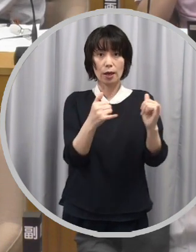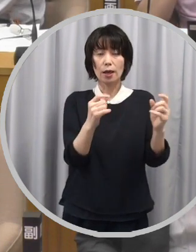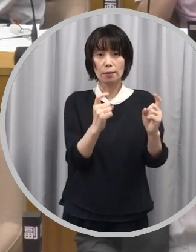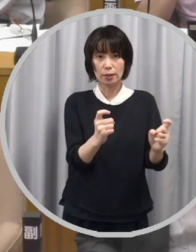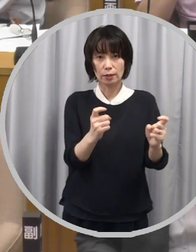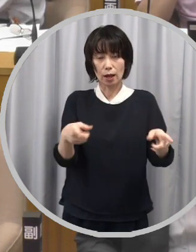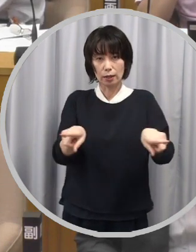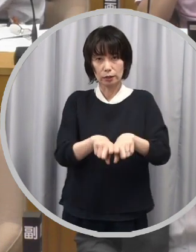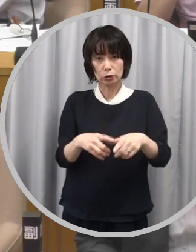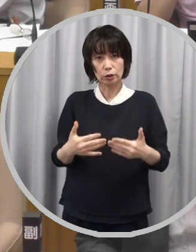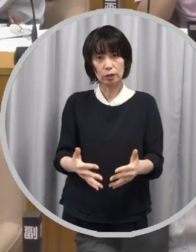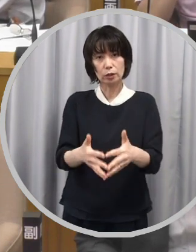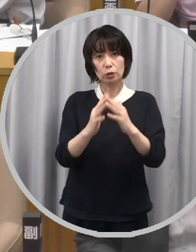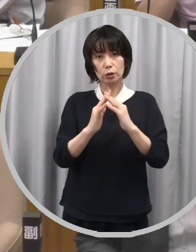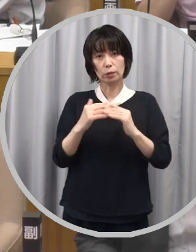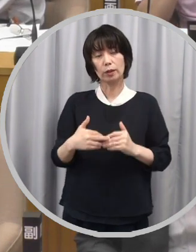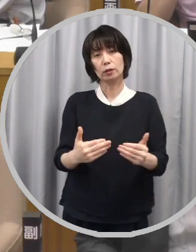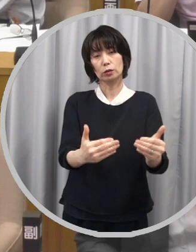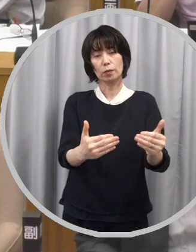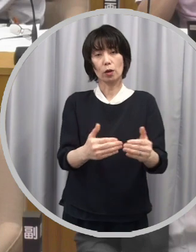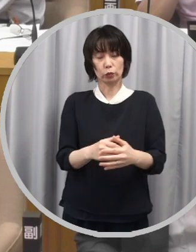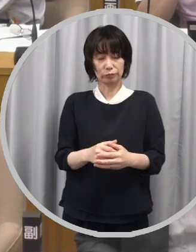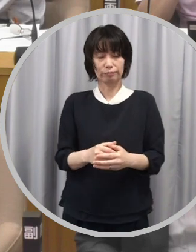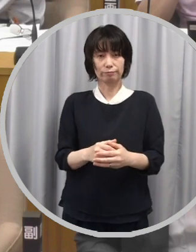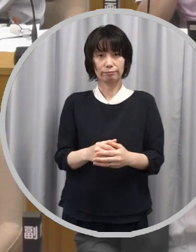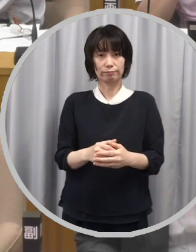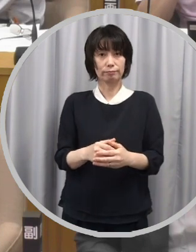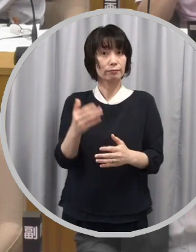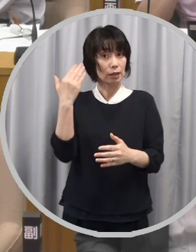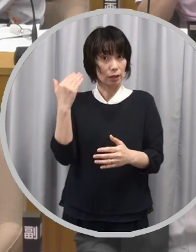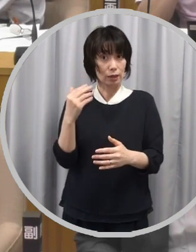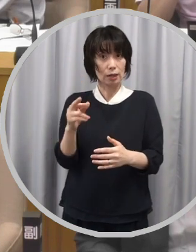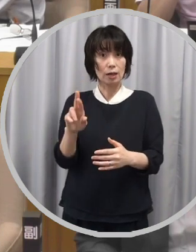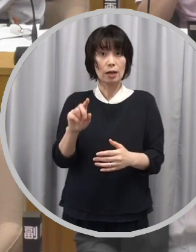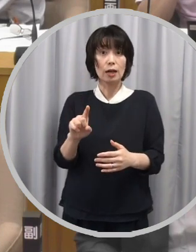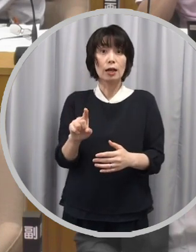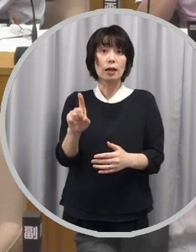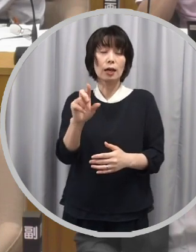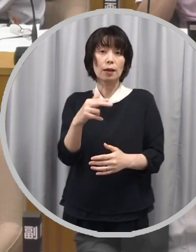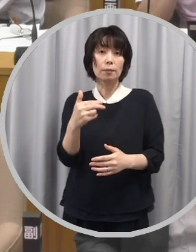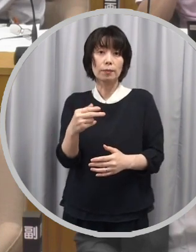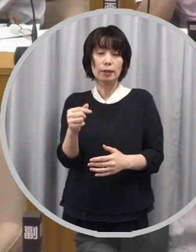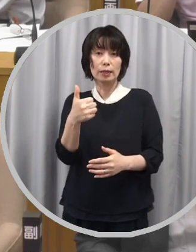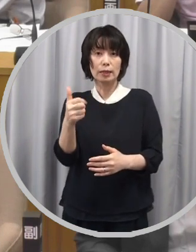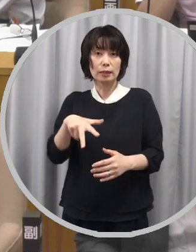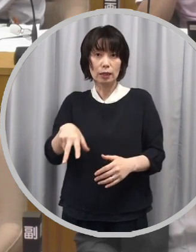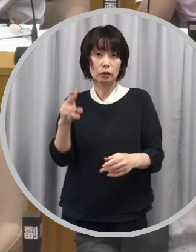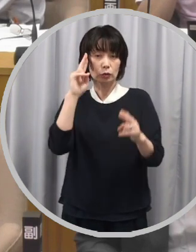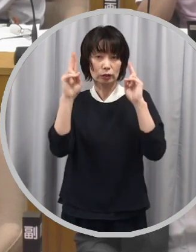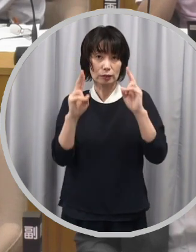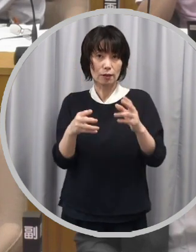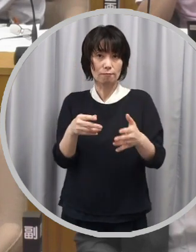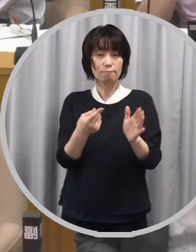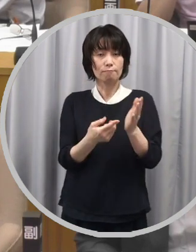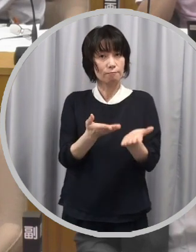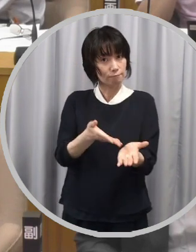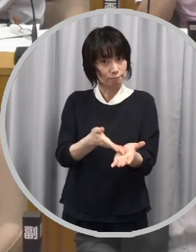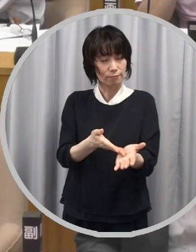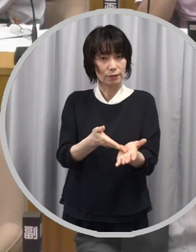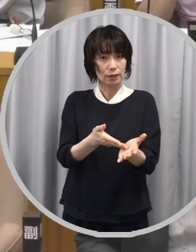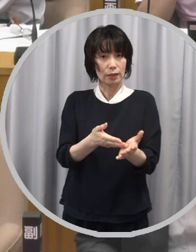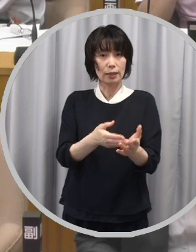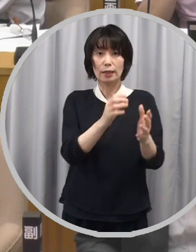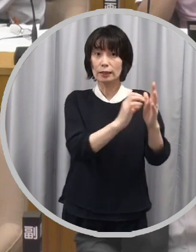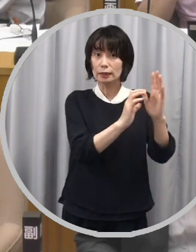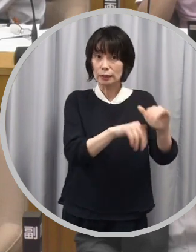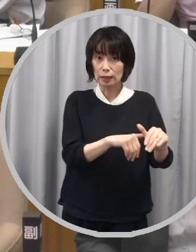てまいります。また、先般ラピダス社が提唱いたしました、石狩から苫